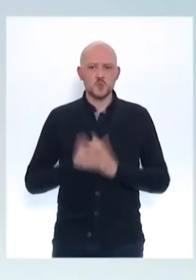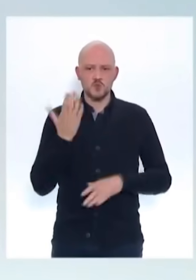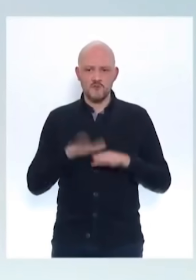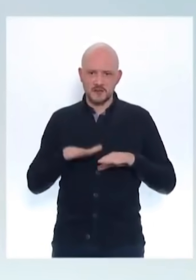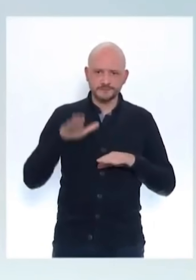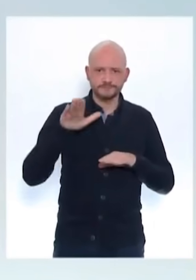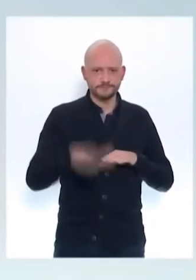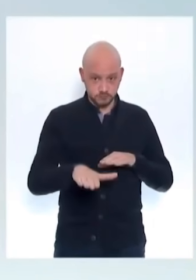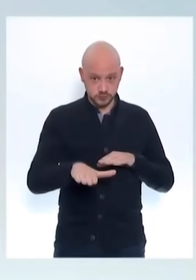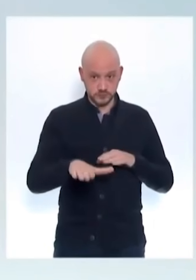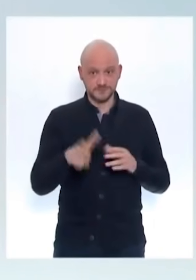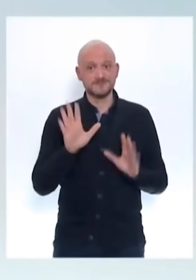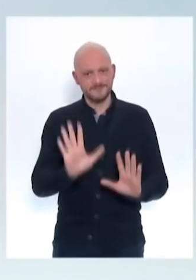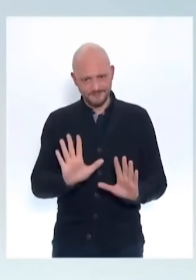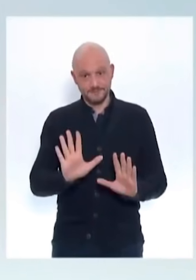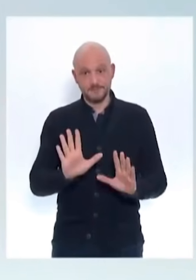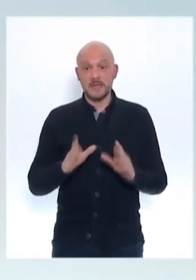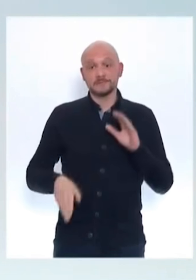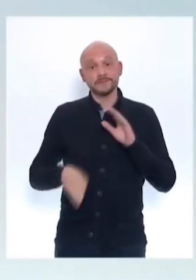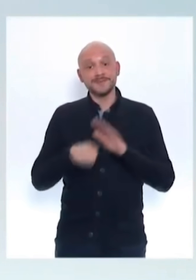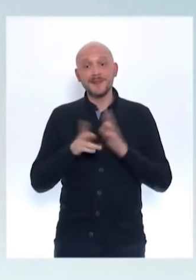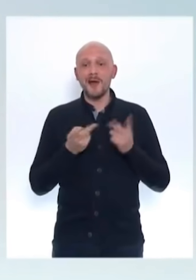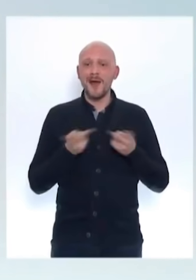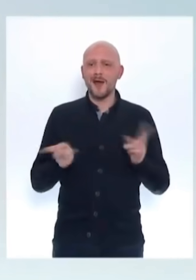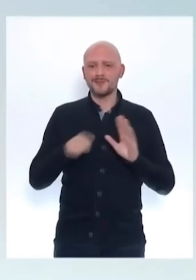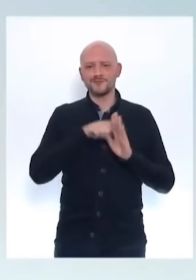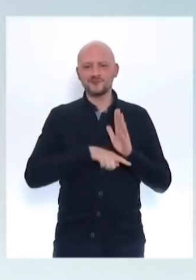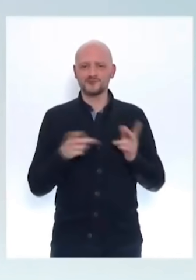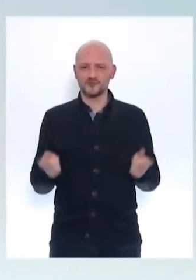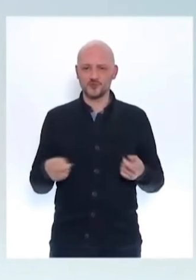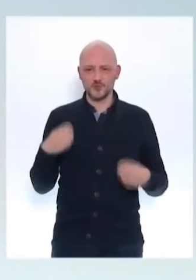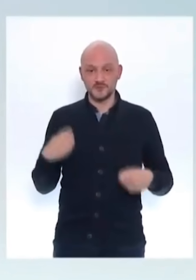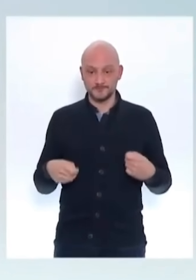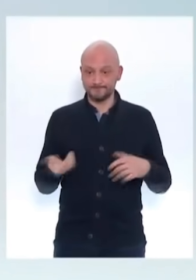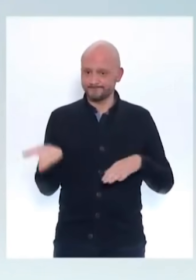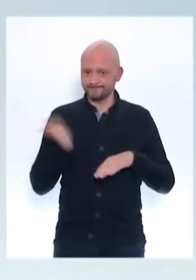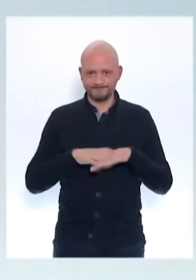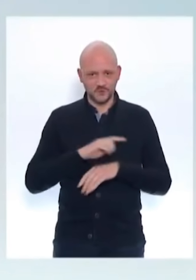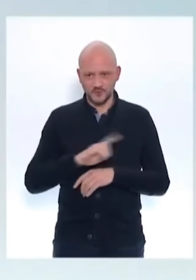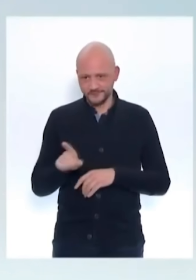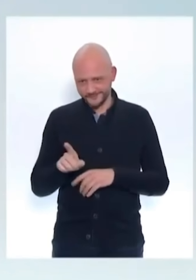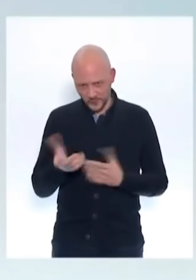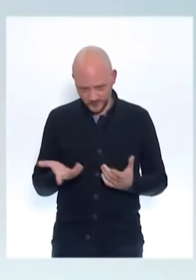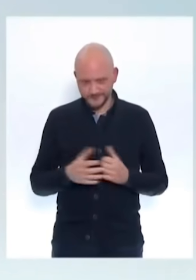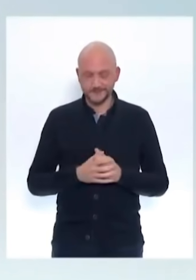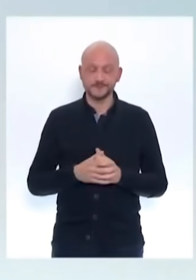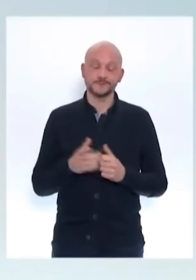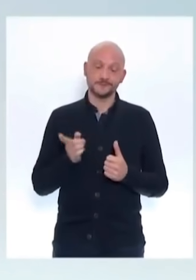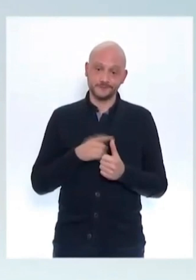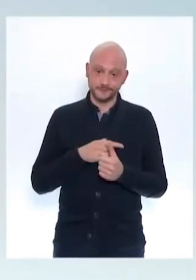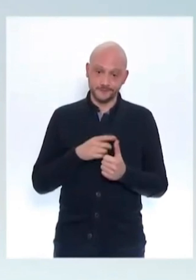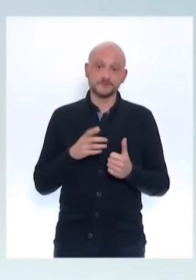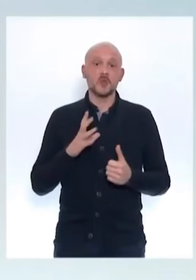stricts que ceux que nous avions initialement envisagé première décision les établissements recevant du public